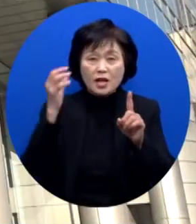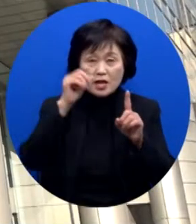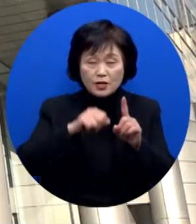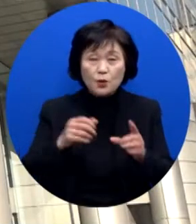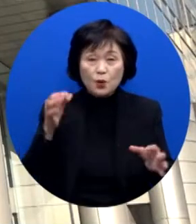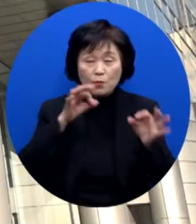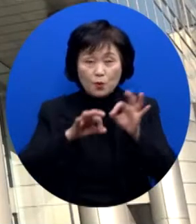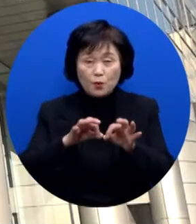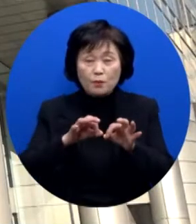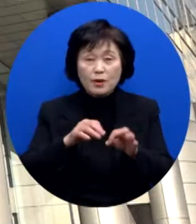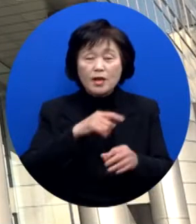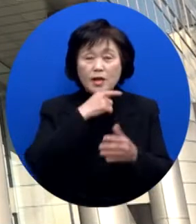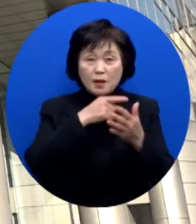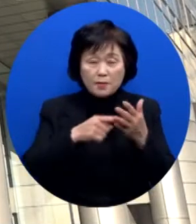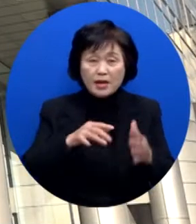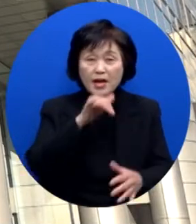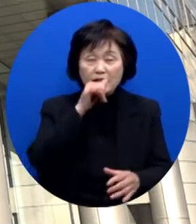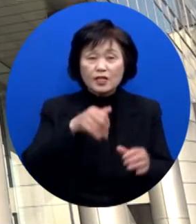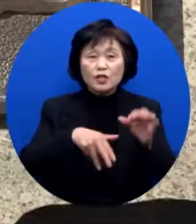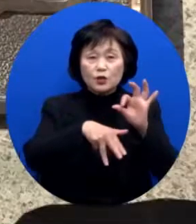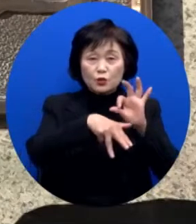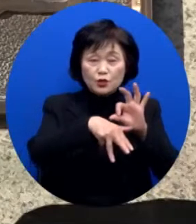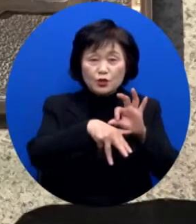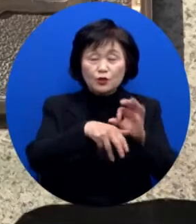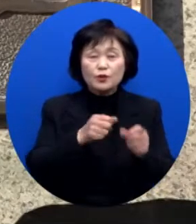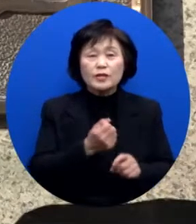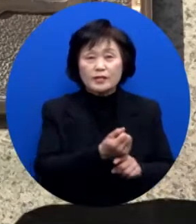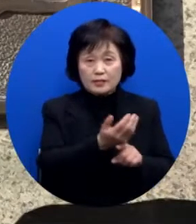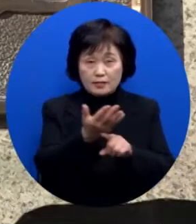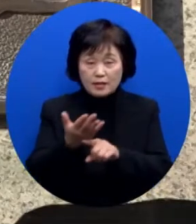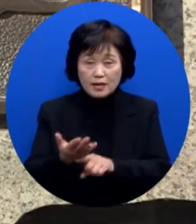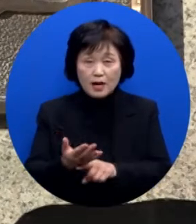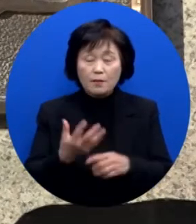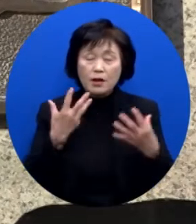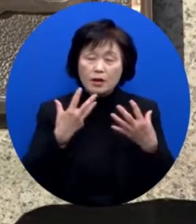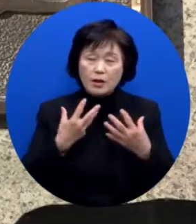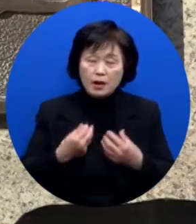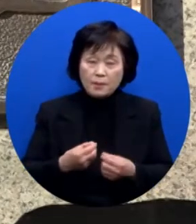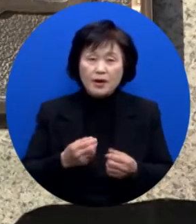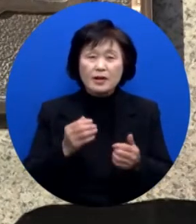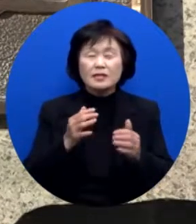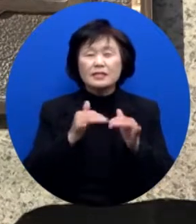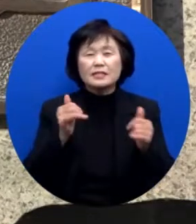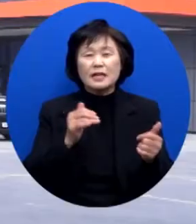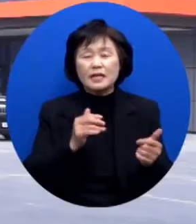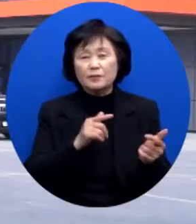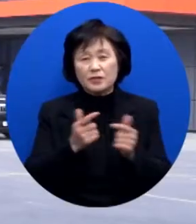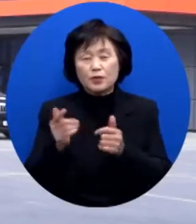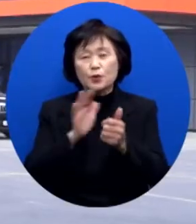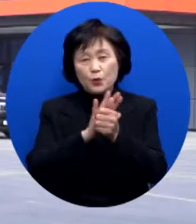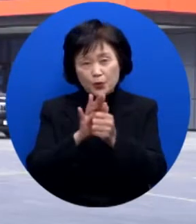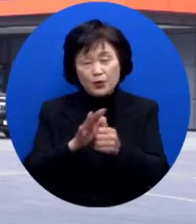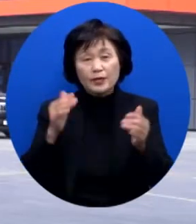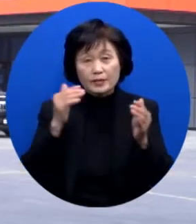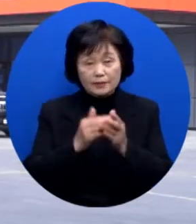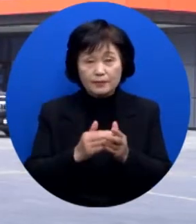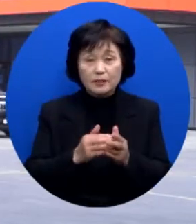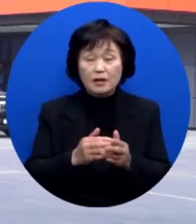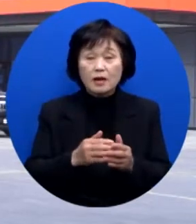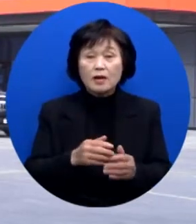피해를 입은 울진군의 전달하며 실의에 빠진 피해 주민들을 위로했습니다 특히 교회와